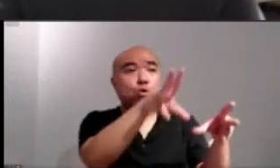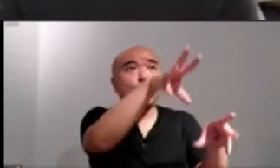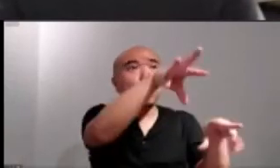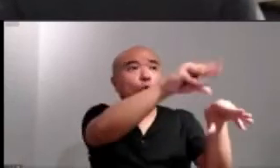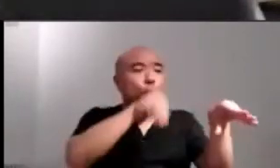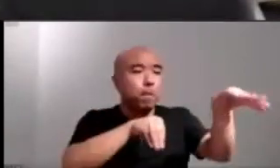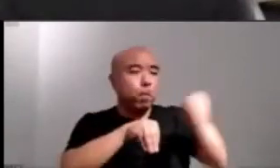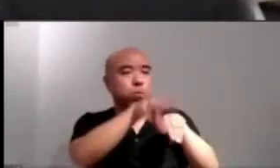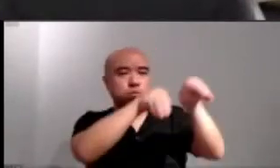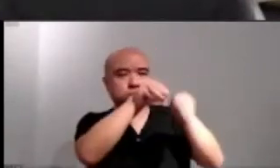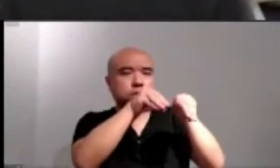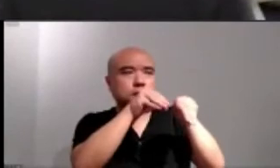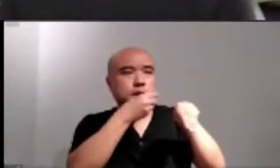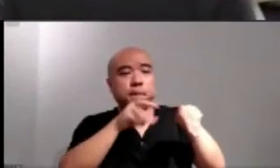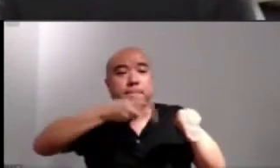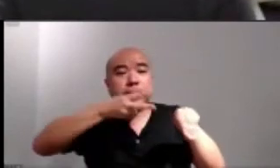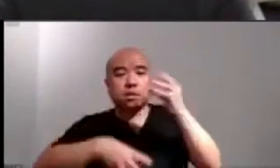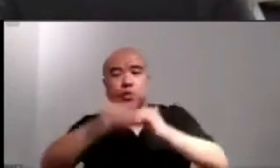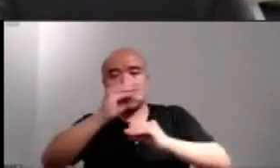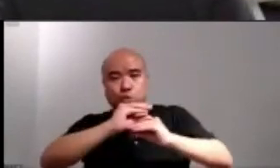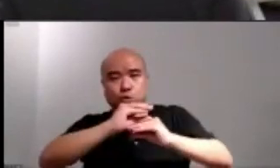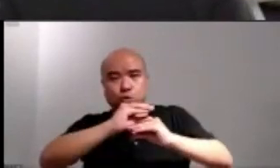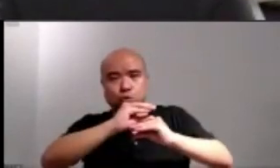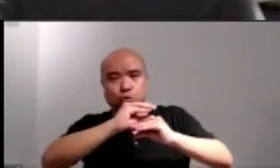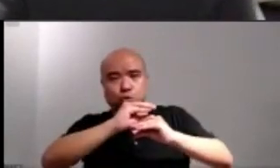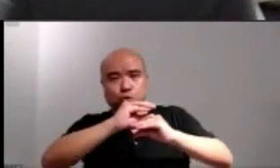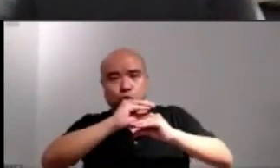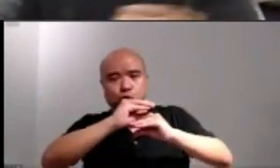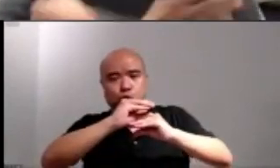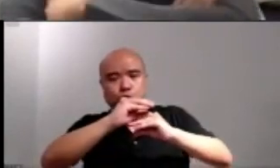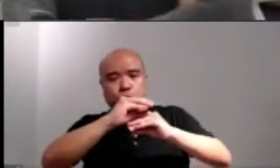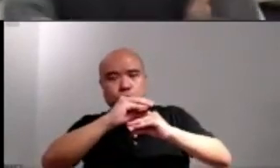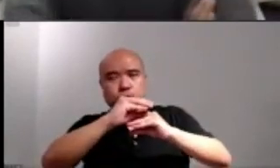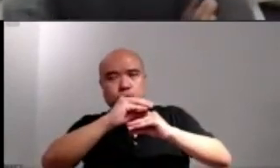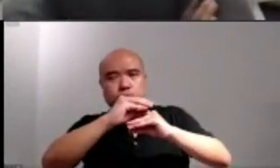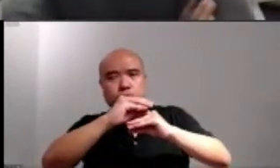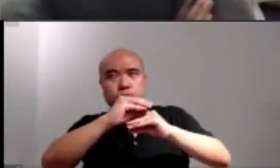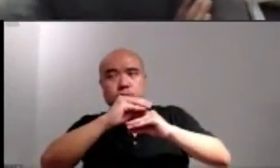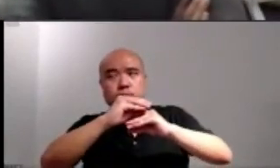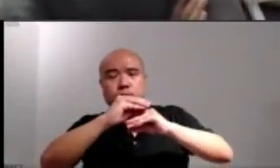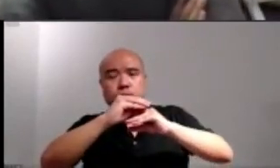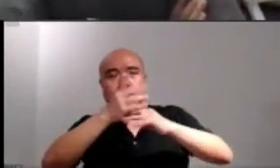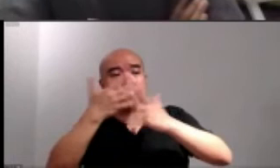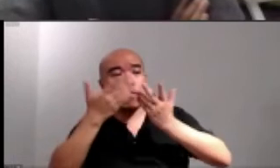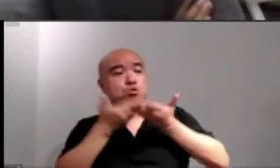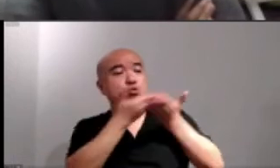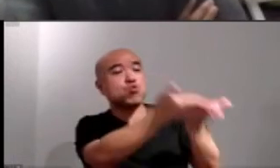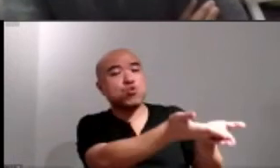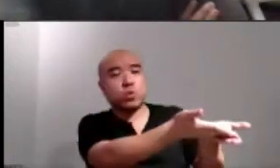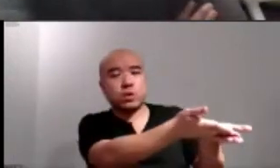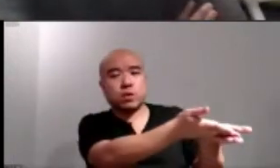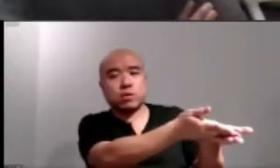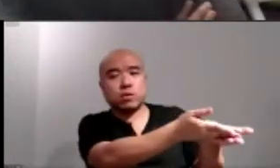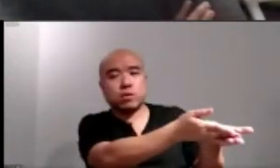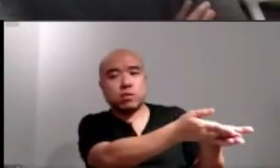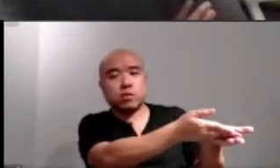一啲材料咁咯。咁然後就你唔需要喺再 transport 一啲新嘅材料去嗰個當地咁咯，咁就係用嗰部